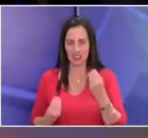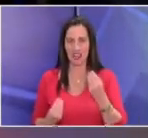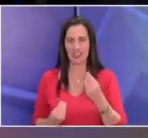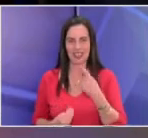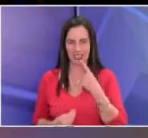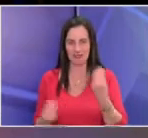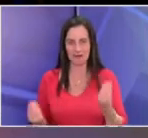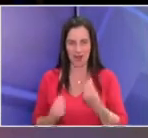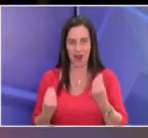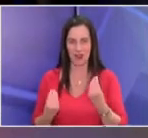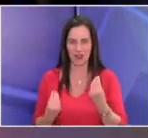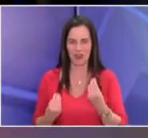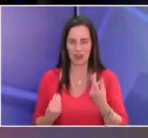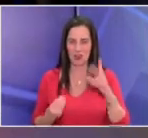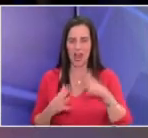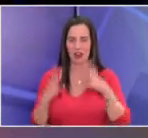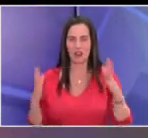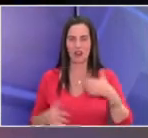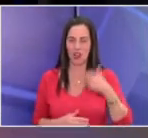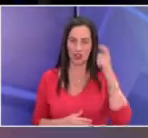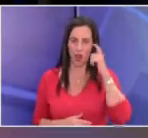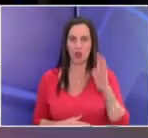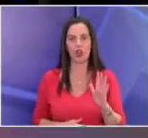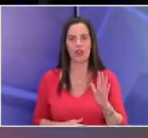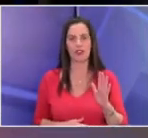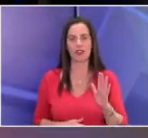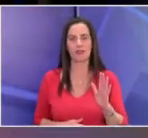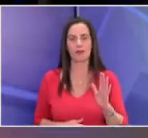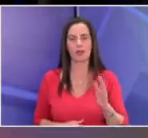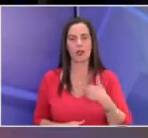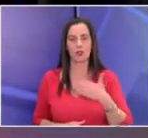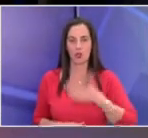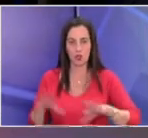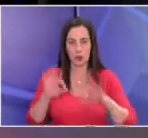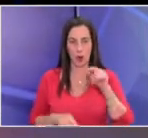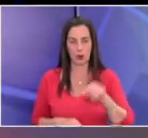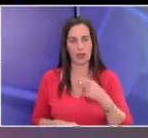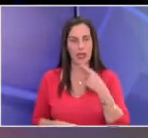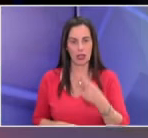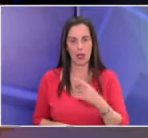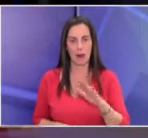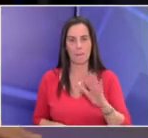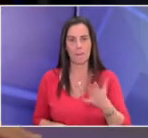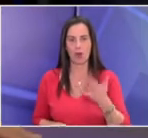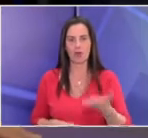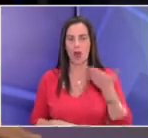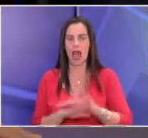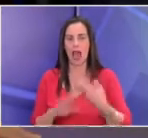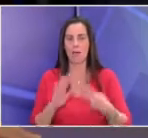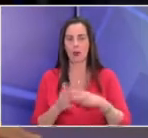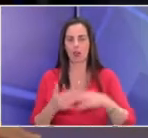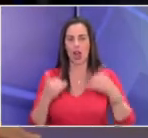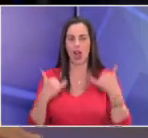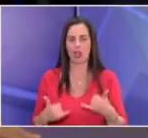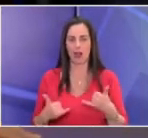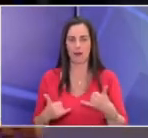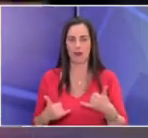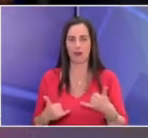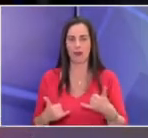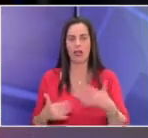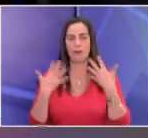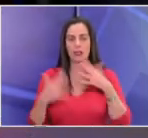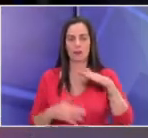להיות פה הפיכה. אני לא רוצה לחזור. אבל חייבת להיות פה הפיכה. הפיכה, איזה סוג? סוג, להעיף אותם את כל